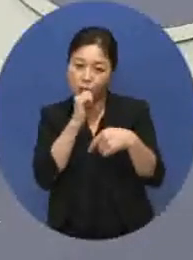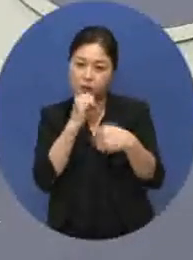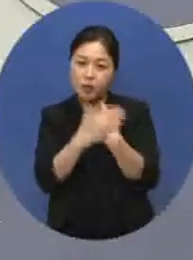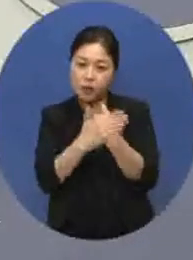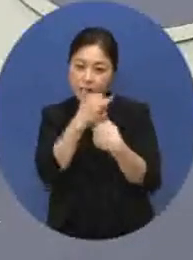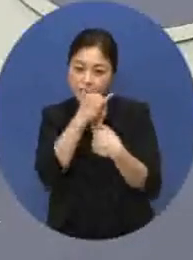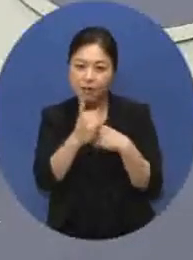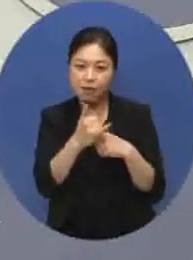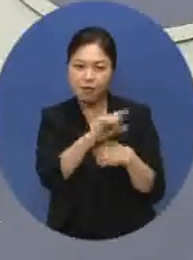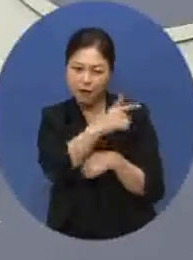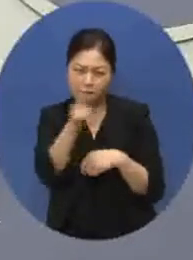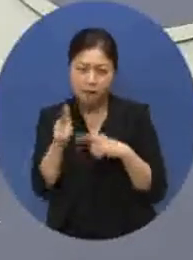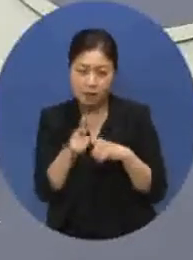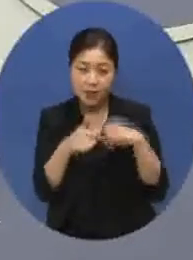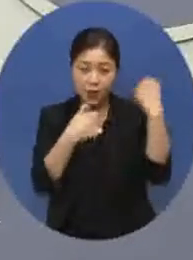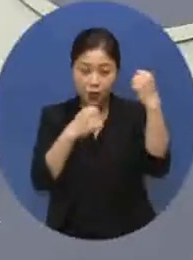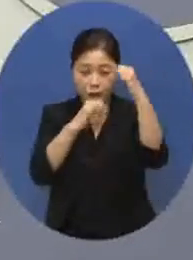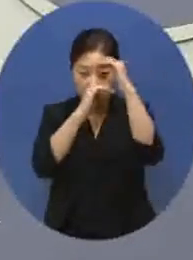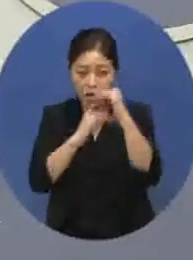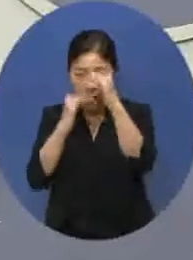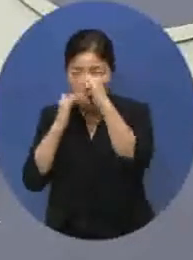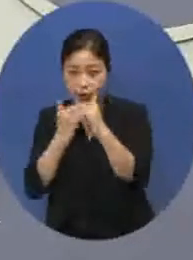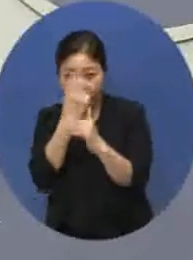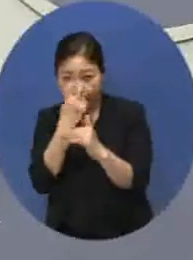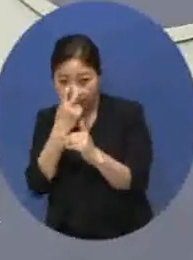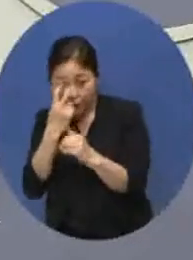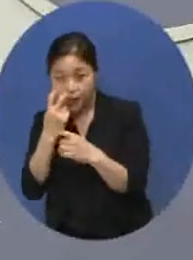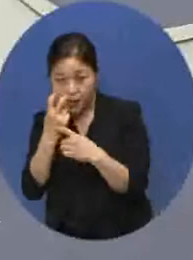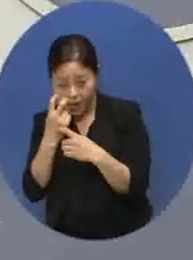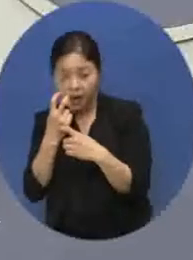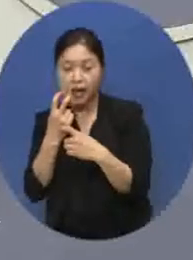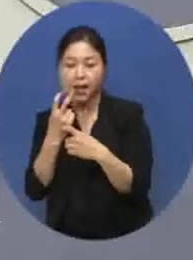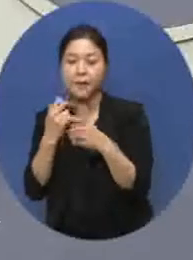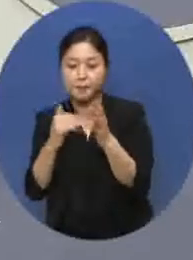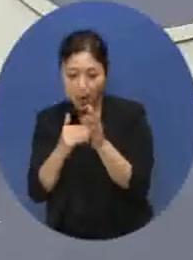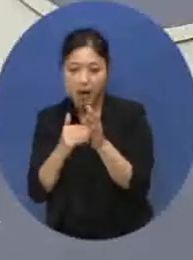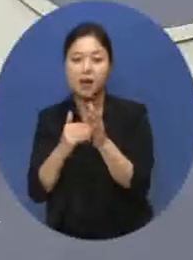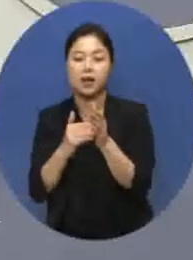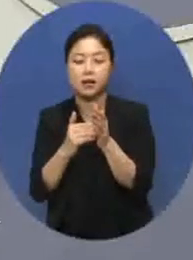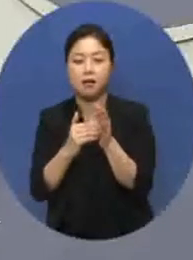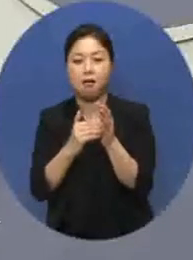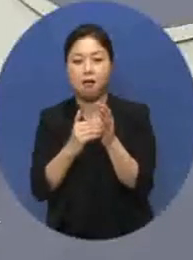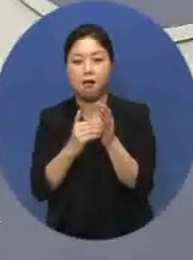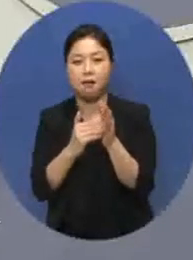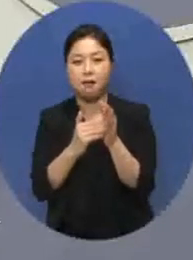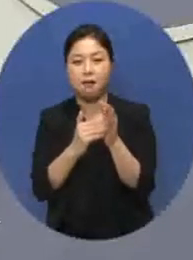이런 그런 공연 내용들이 다 서비스 되는 내용들을 저희들이 매일 조사를 해서